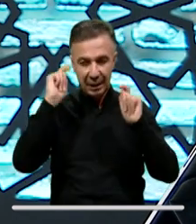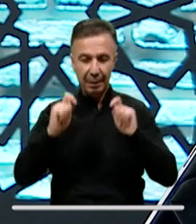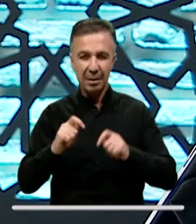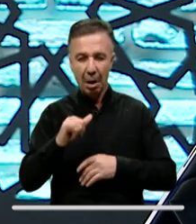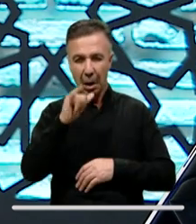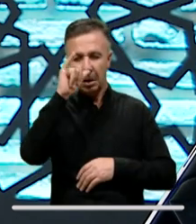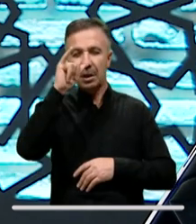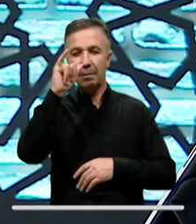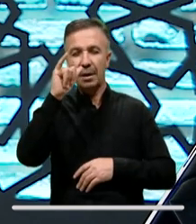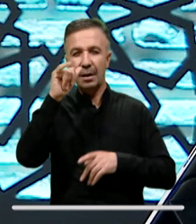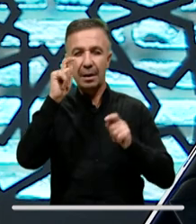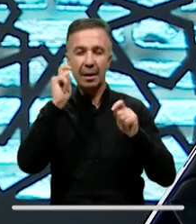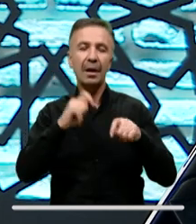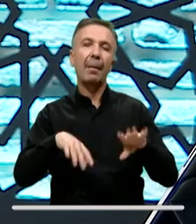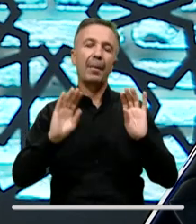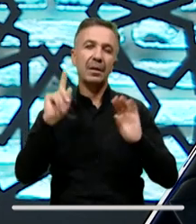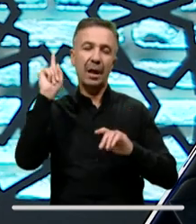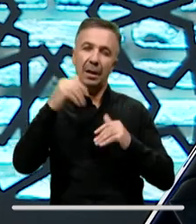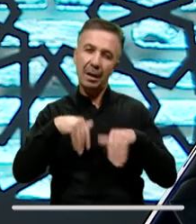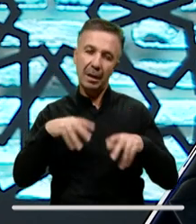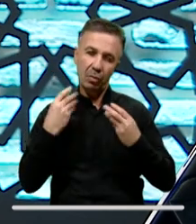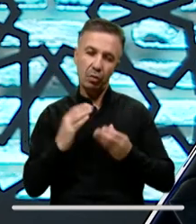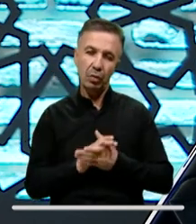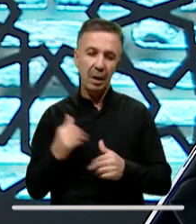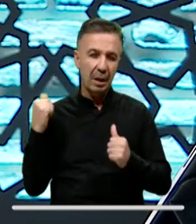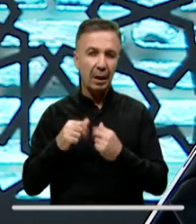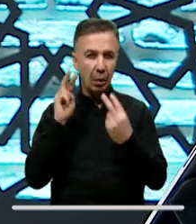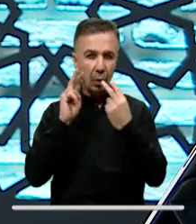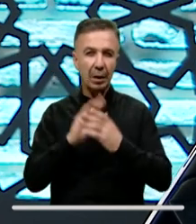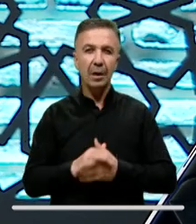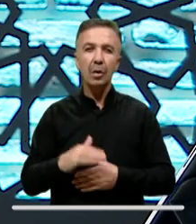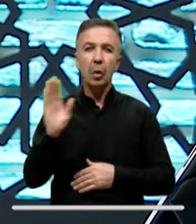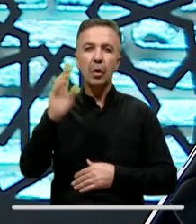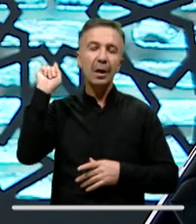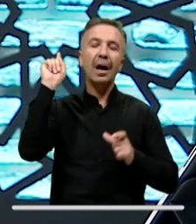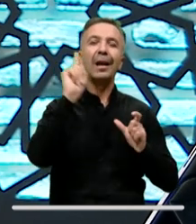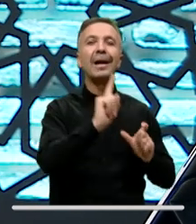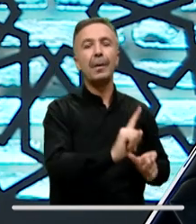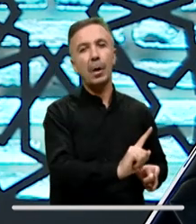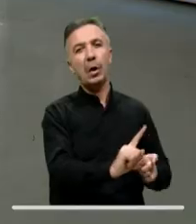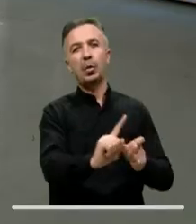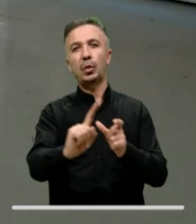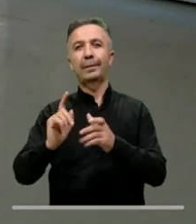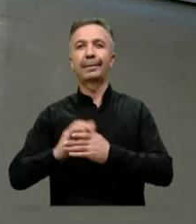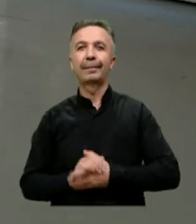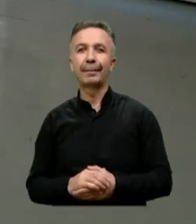kibre kapılmaktan da hepimizi alıkoysun. Tekrar görüşünceye dek hoşça kalın. Allah'a emanet olun.